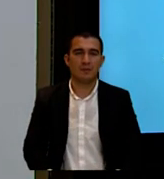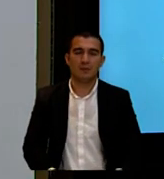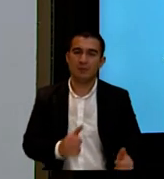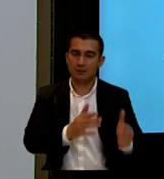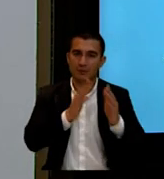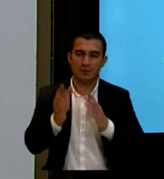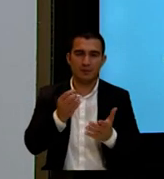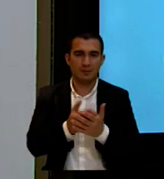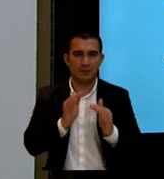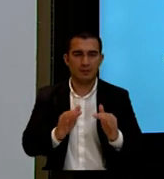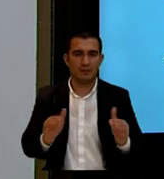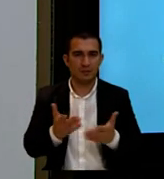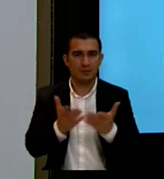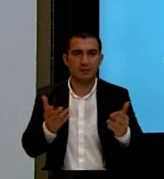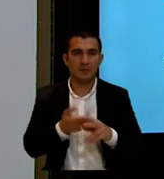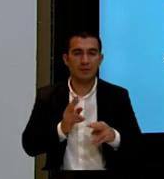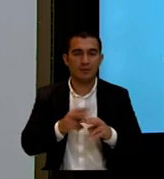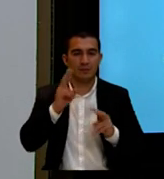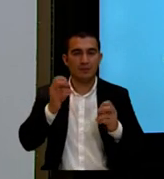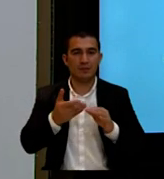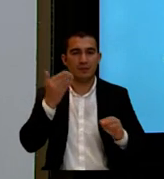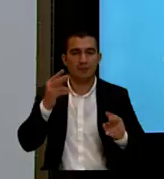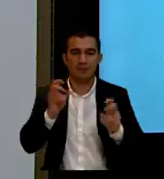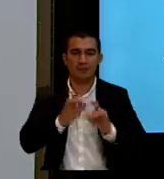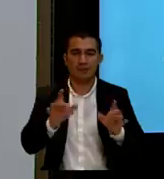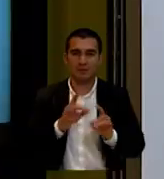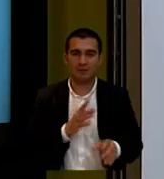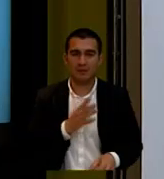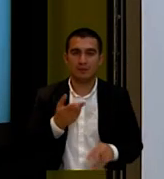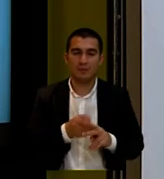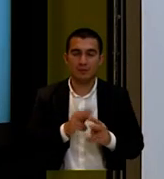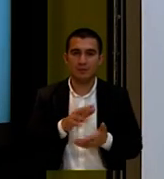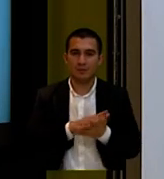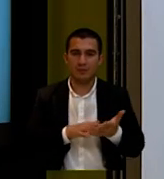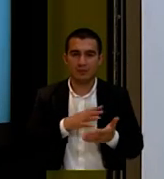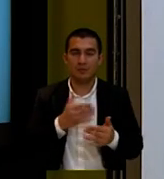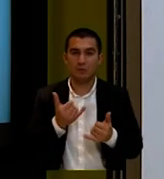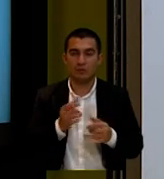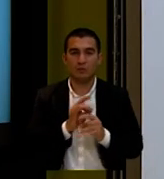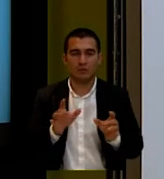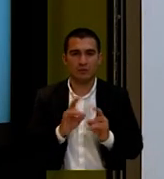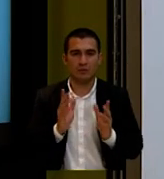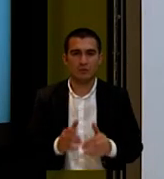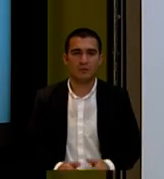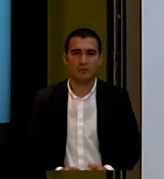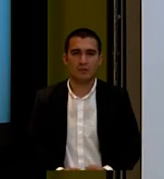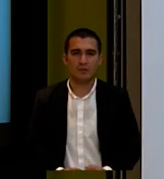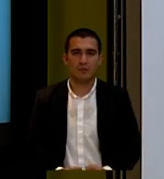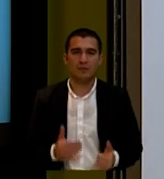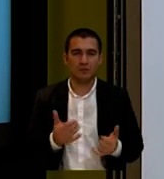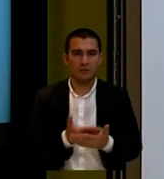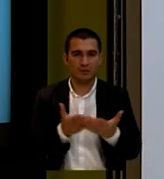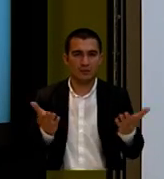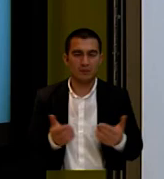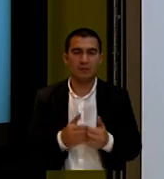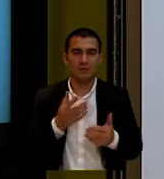Endi esa aziz o'quvchilar, o'tgan darsdagi mavzumizning davomini yana davom ettiramiz. Demak, bugun biz siz